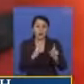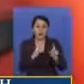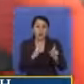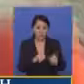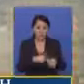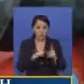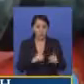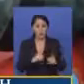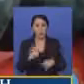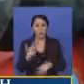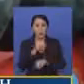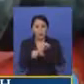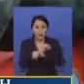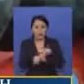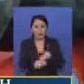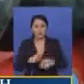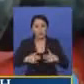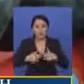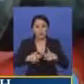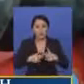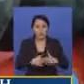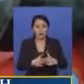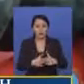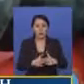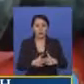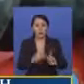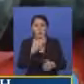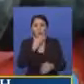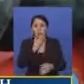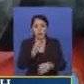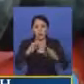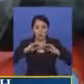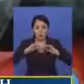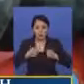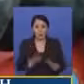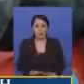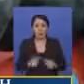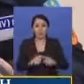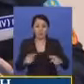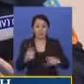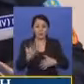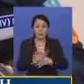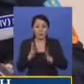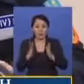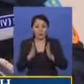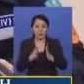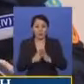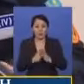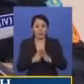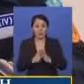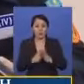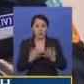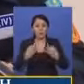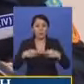бұқитын немересі жағада қалып, өзі қайыққа мінеді. Кейін немересі атасын күтіп шаршағасын тұрғындардың көмегіне жүгінеді. Олар болса бос